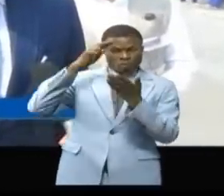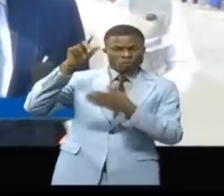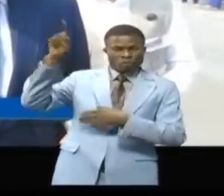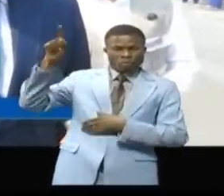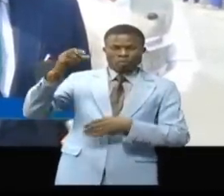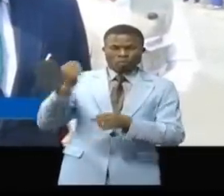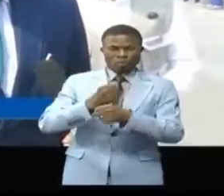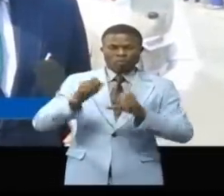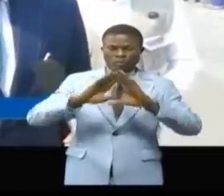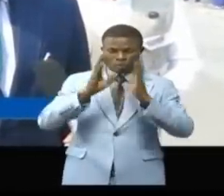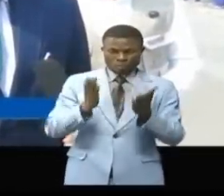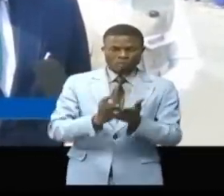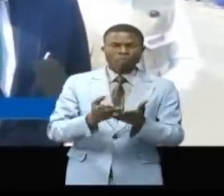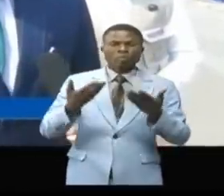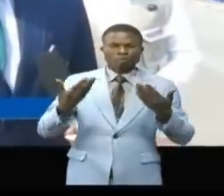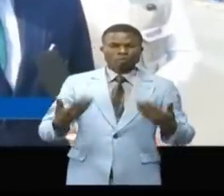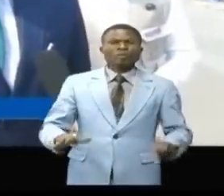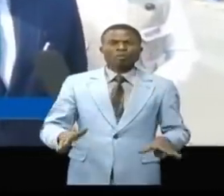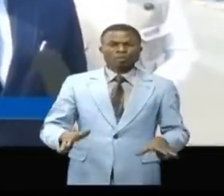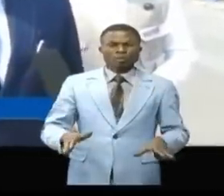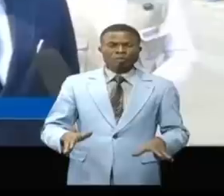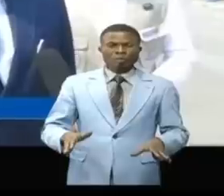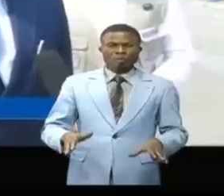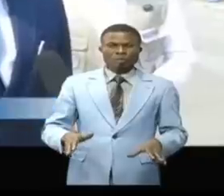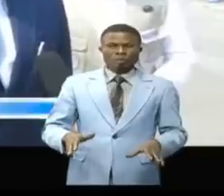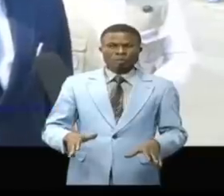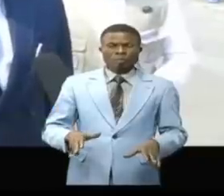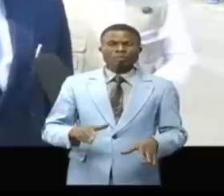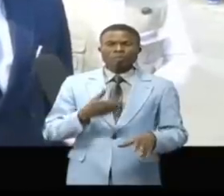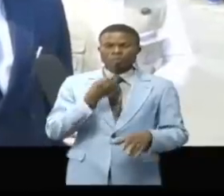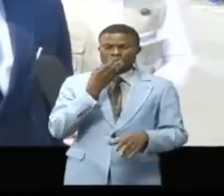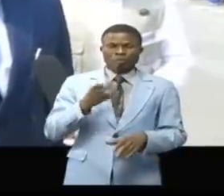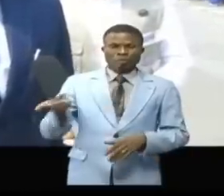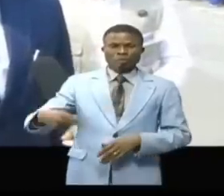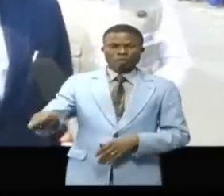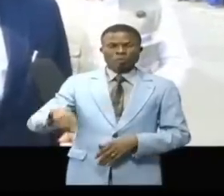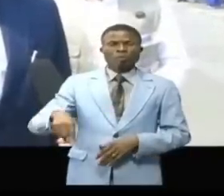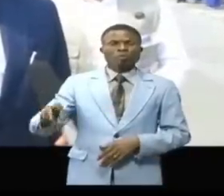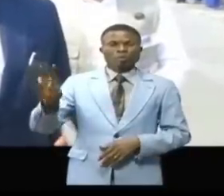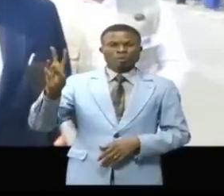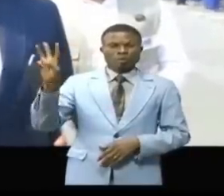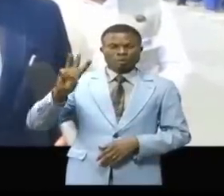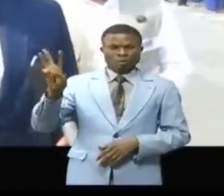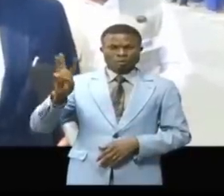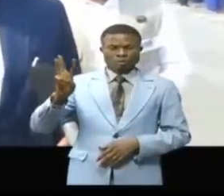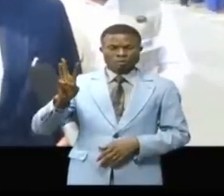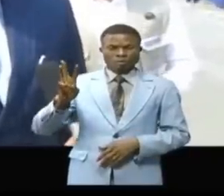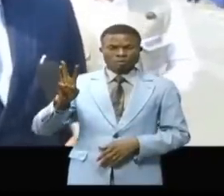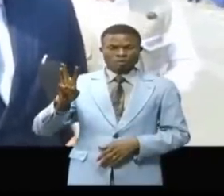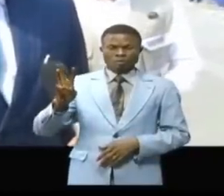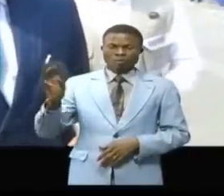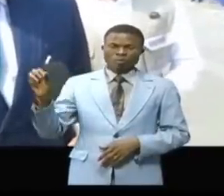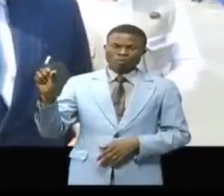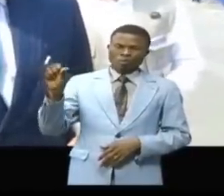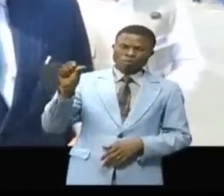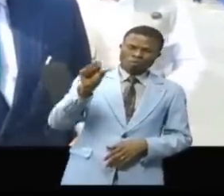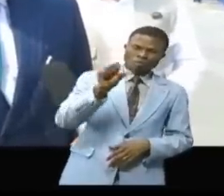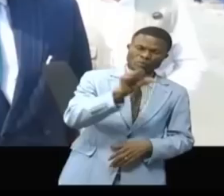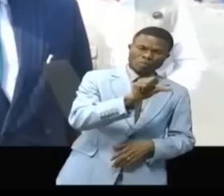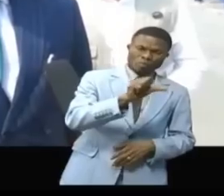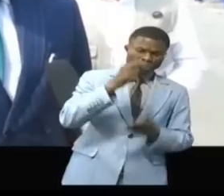les travaux sont complètement terminés. Alors quand vous prenez de rond-point Gaba en venant vers